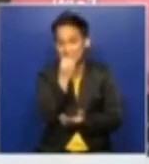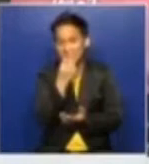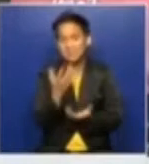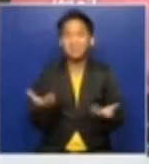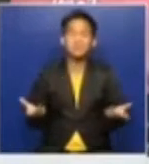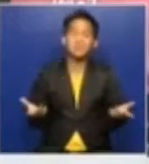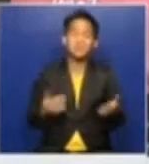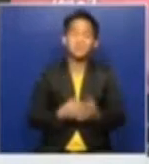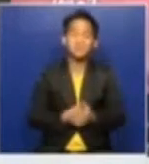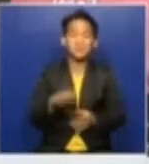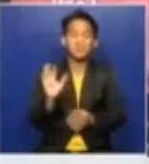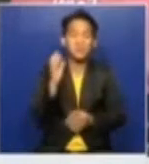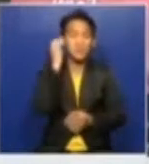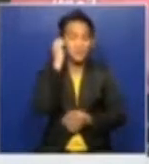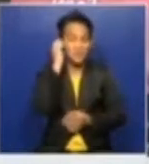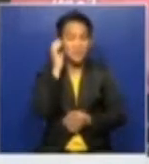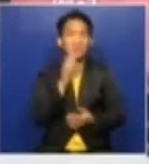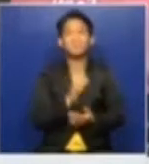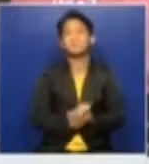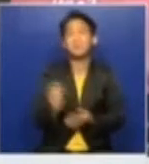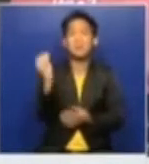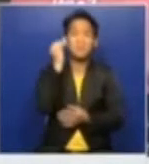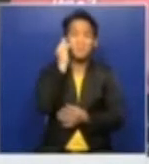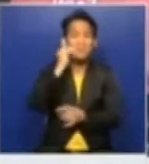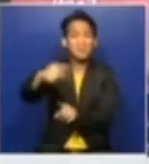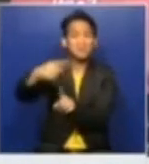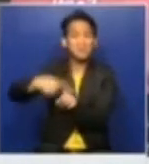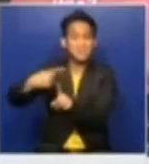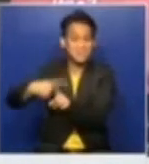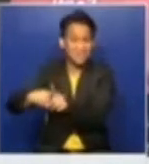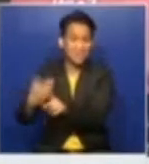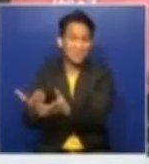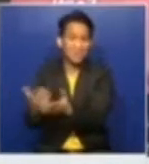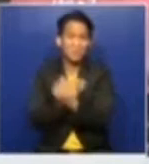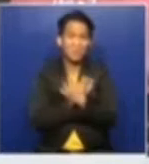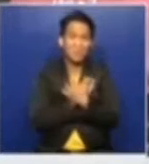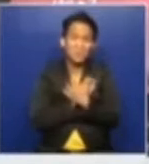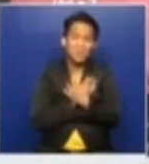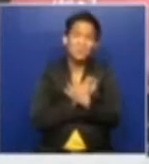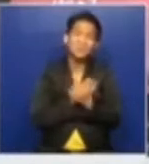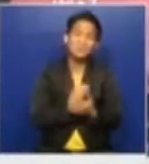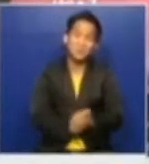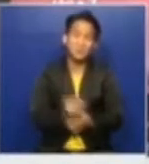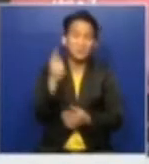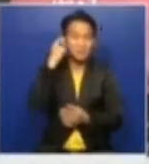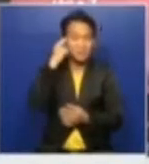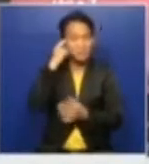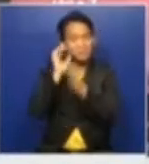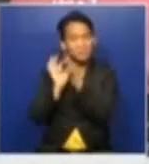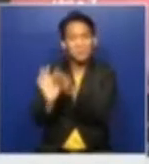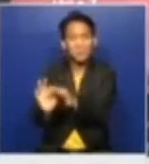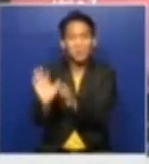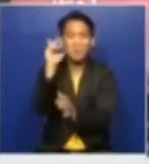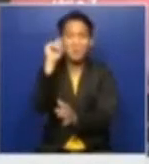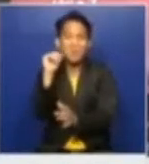จะต้องโทรศัพท์ค่าที่จะต้องค่าเช่าบ้านที่พักตลอดจนขวัญกำลังใจความอบอุ่นและความเป็นห่วงครอบครัวพ่อแม่ลูกหลานอีกนั่